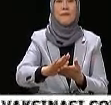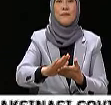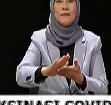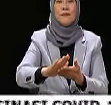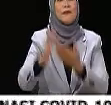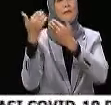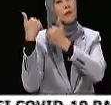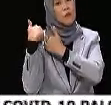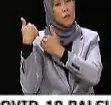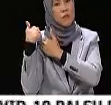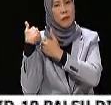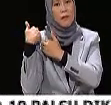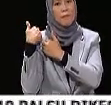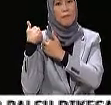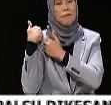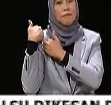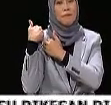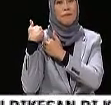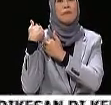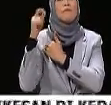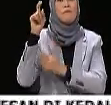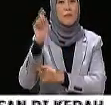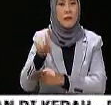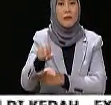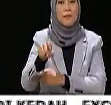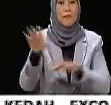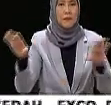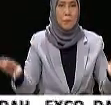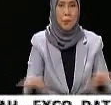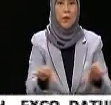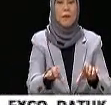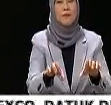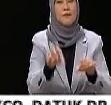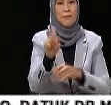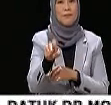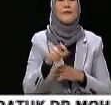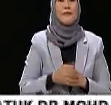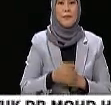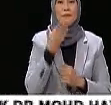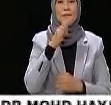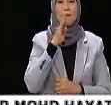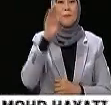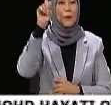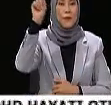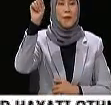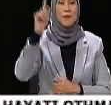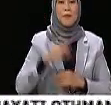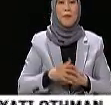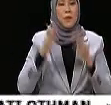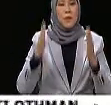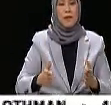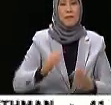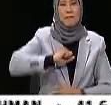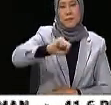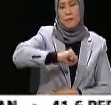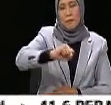tanggung jawab yang mesti kita kenal laksanakan pelaksanakan Alhamdulillah Allah kalian walaupun serangkai